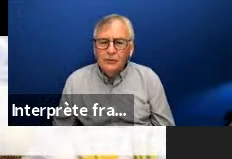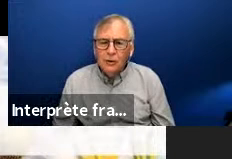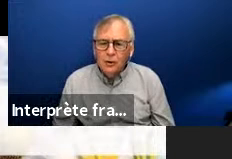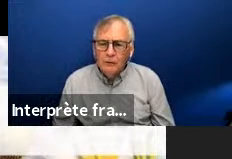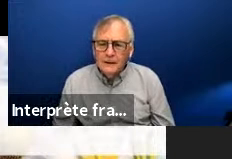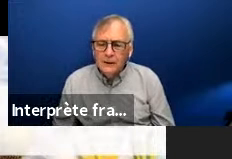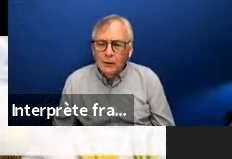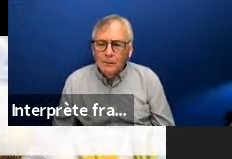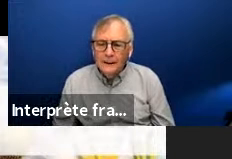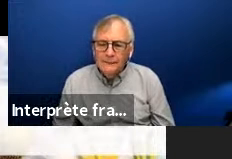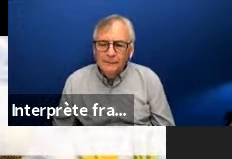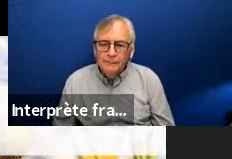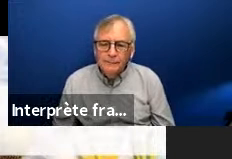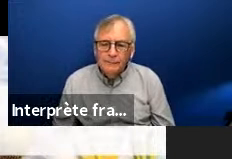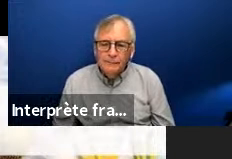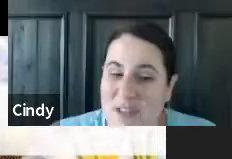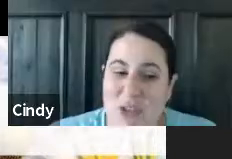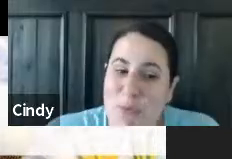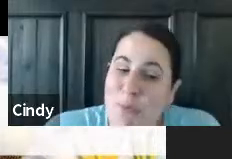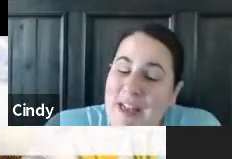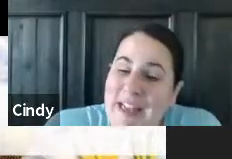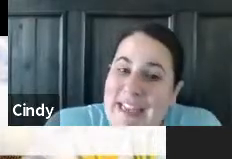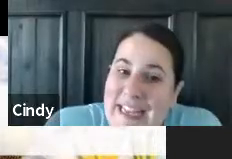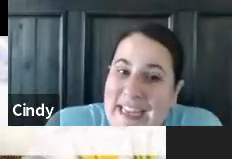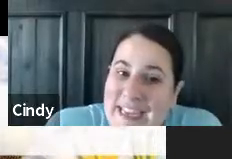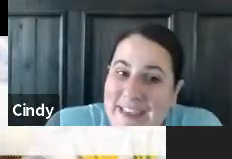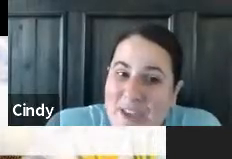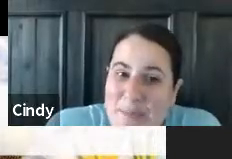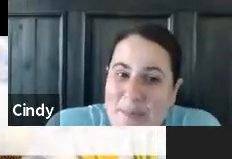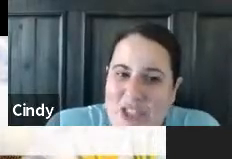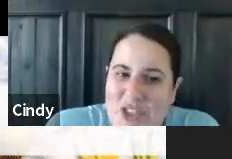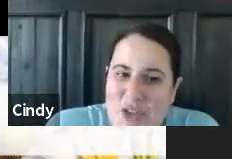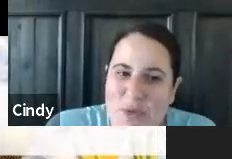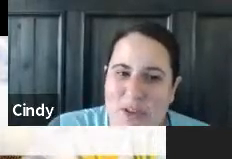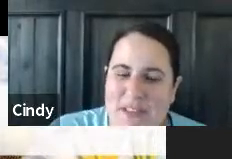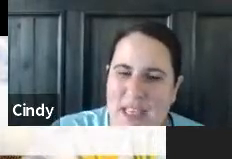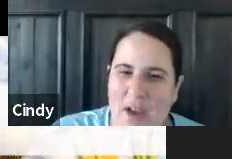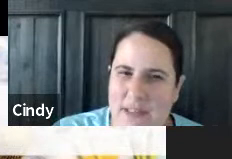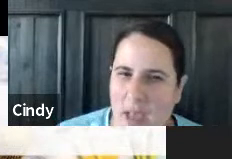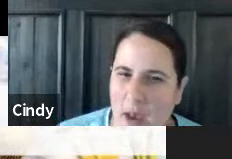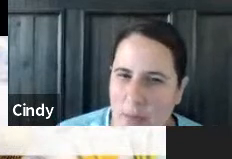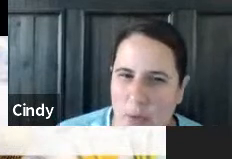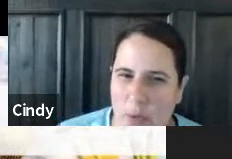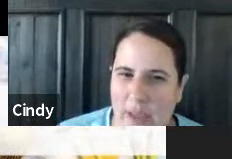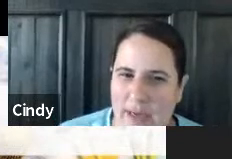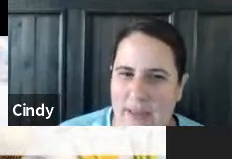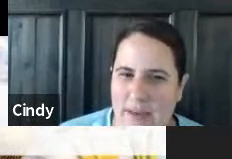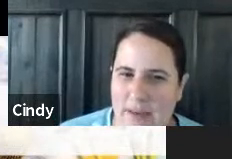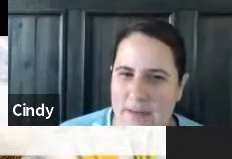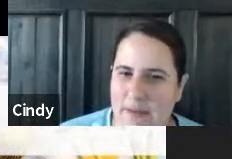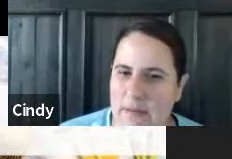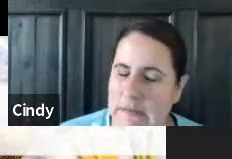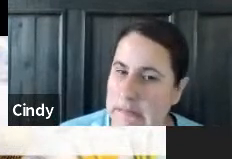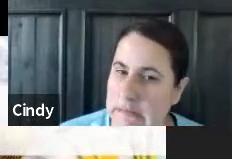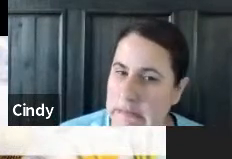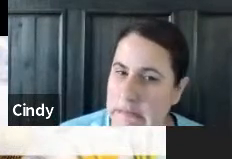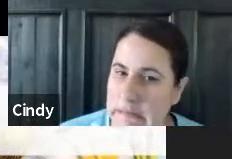Qu'est-ce que vous avez compris? Je ne peux pas lire, mais je trouve que ça ressemble au